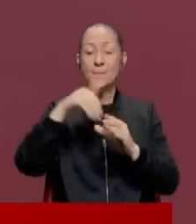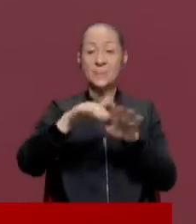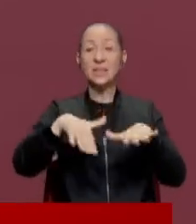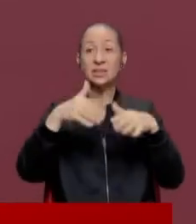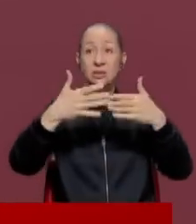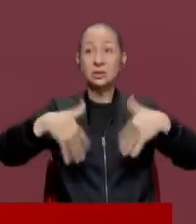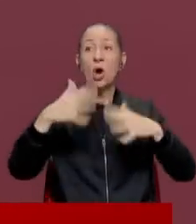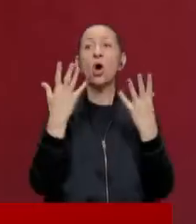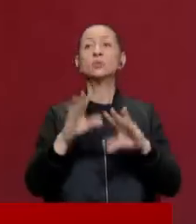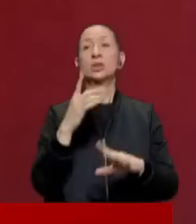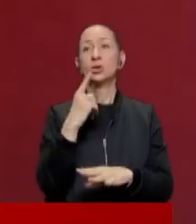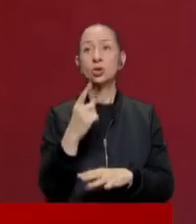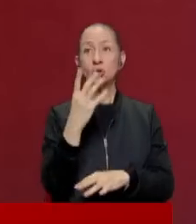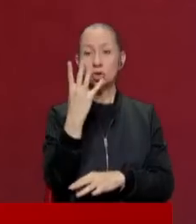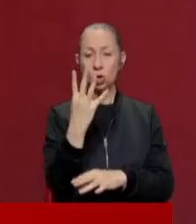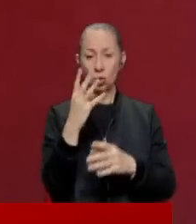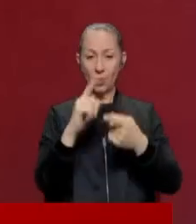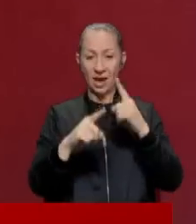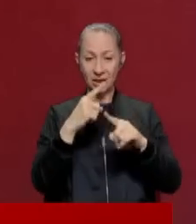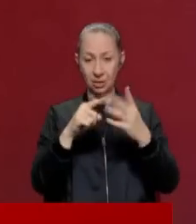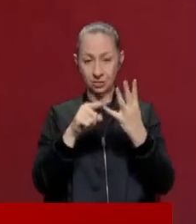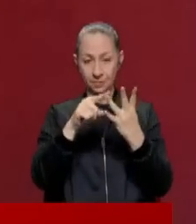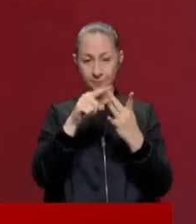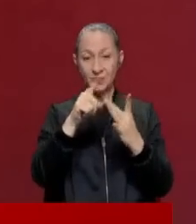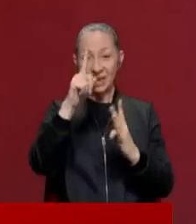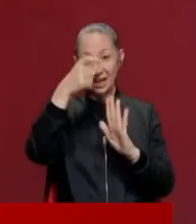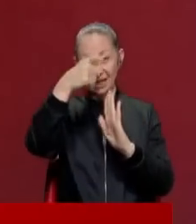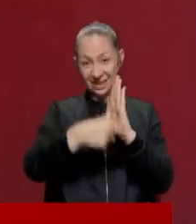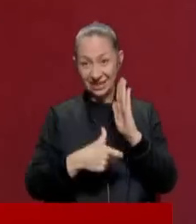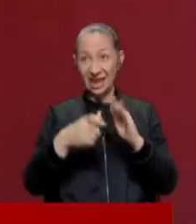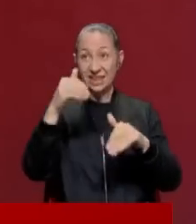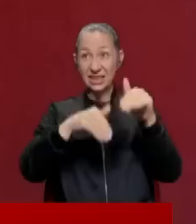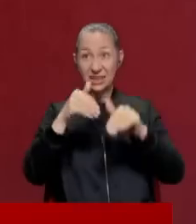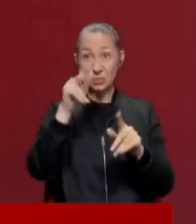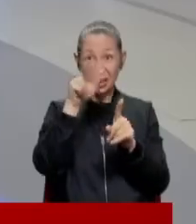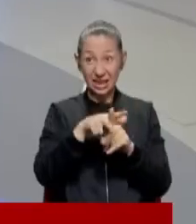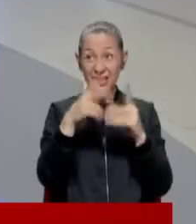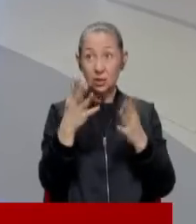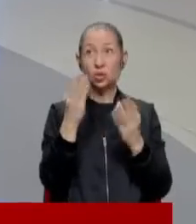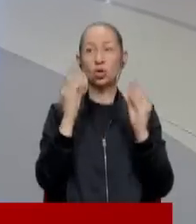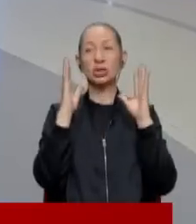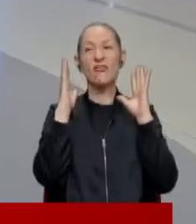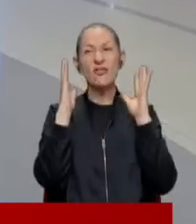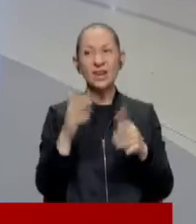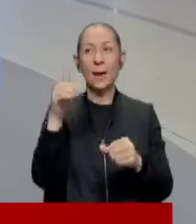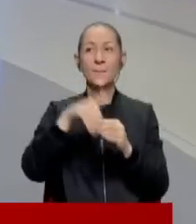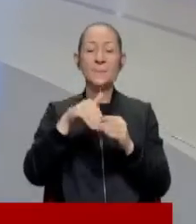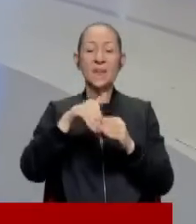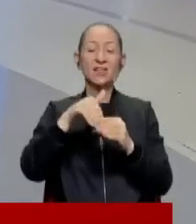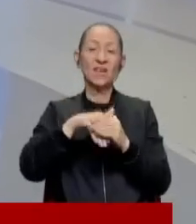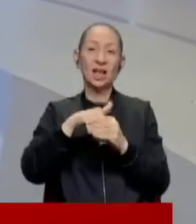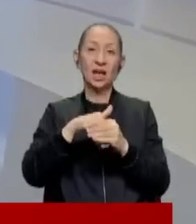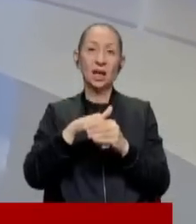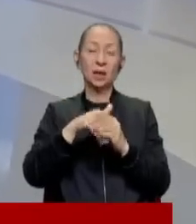çoğunluğunun sağlanamayacağını söyledi 4 siyasi teklifte halinde seçime katılabilseydi çok daha fazla milletvekili